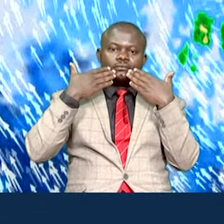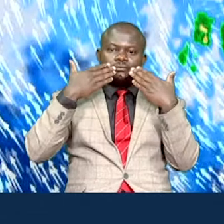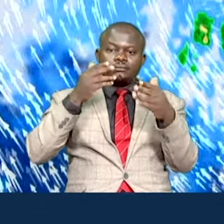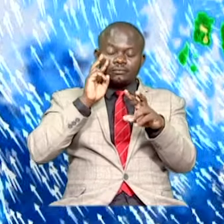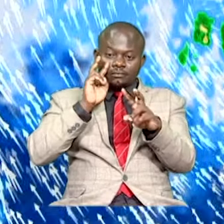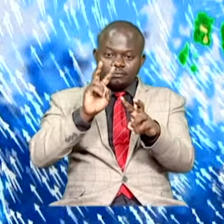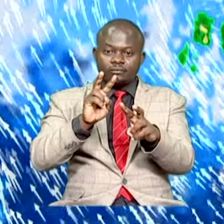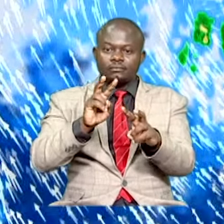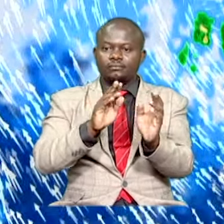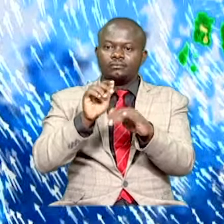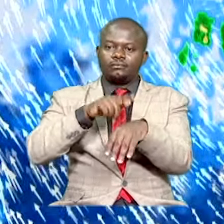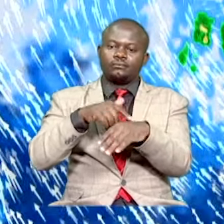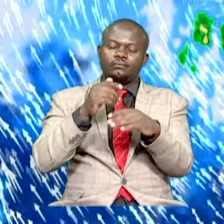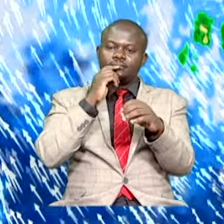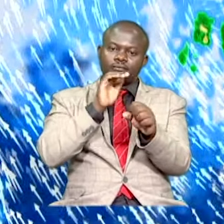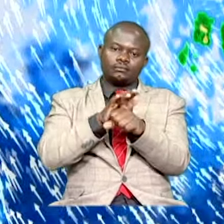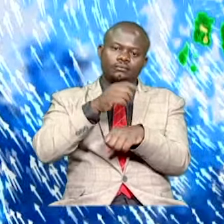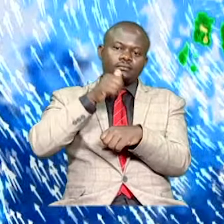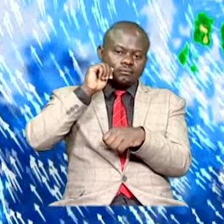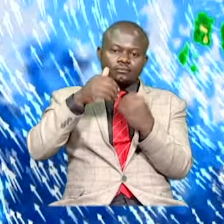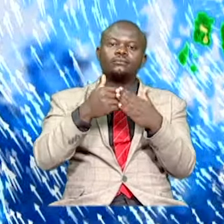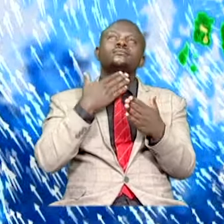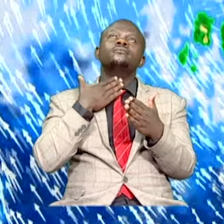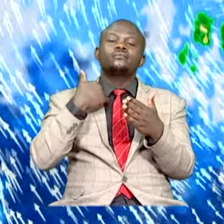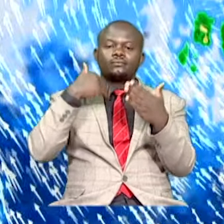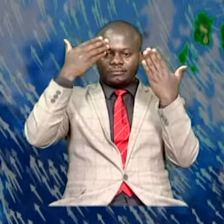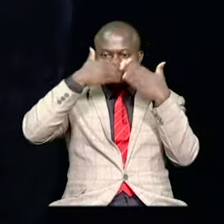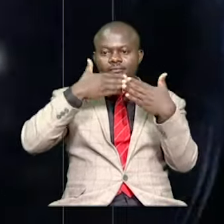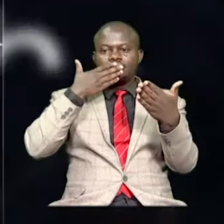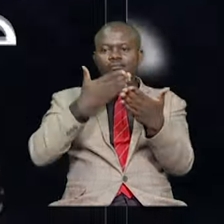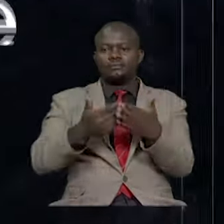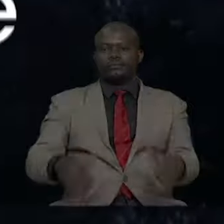gukurikira iteganyagihe. Tubarakira iryo ku munsi w'ejo, tunabifuriza kugira ijoro ryiza.